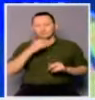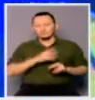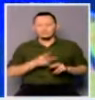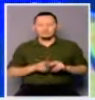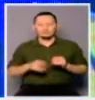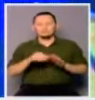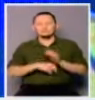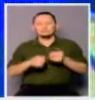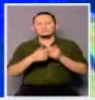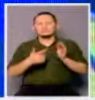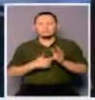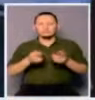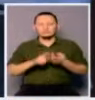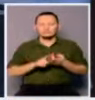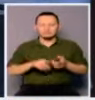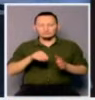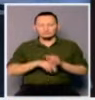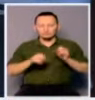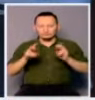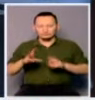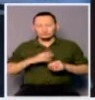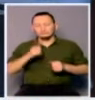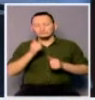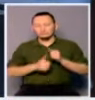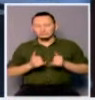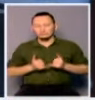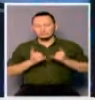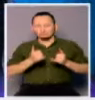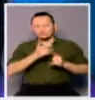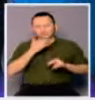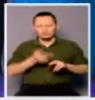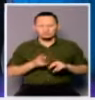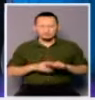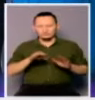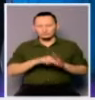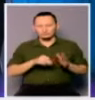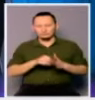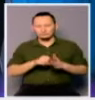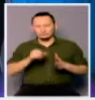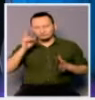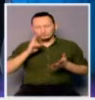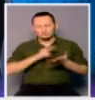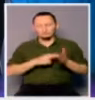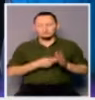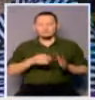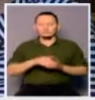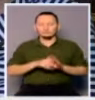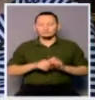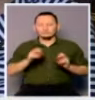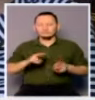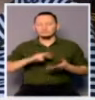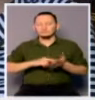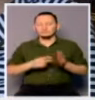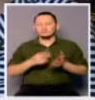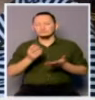Елімізде 17 дін ресми тіркеуден өткен. Әрқайсысына құрмет жоғары. Атыраулықтарды атаулы күнмен облыс әкімінің орынбасары Әлібек Нәутиев